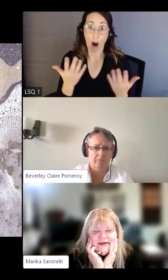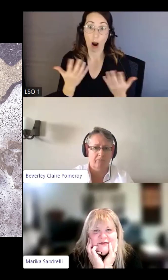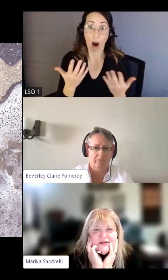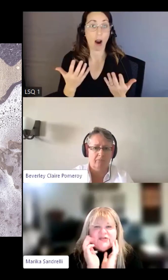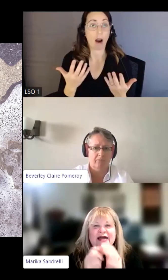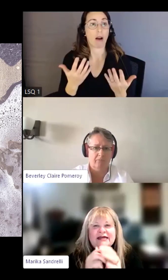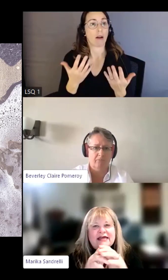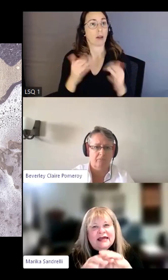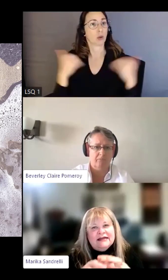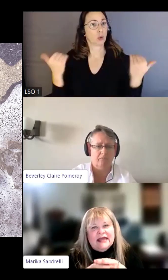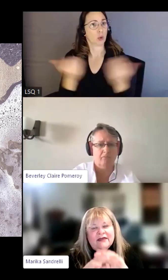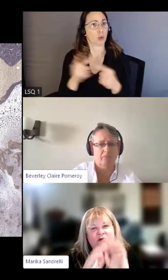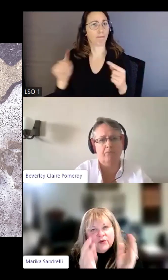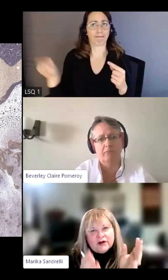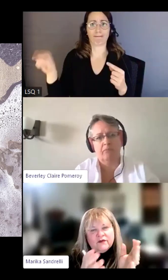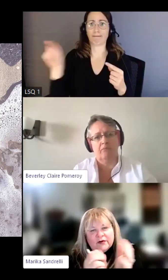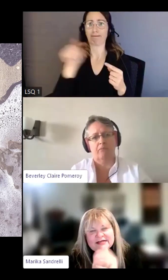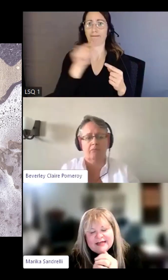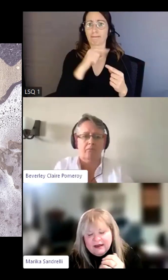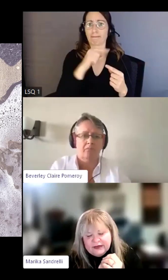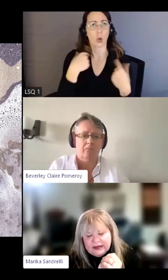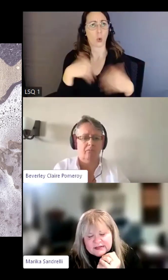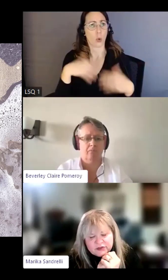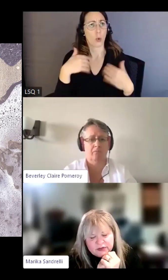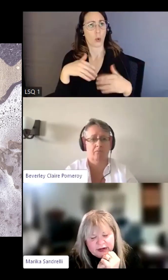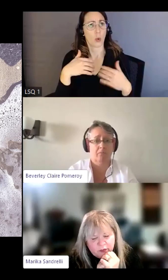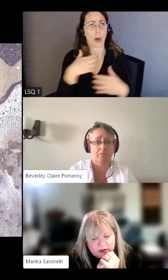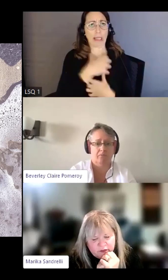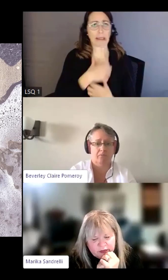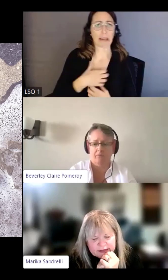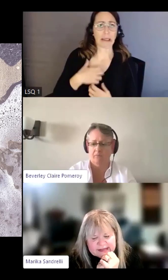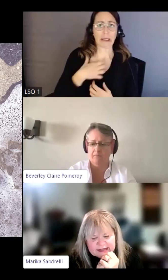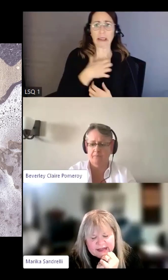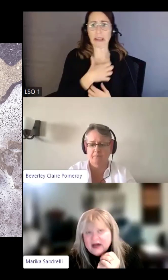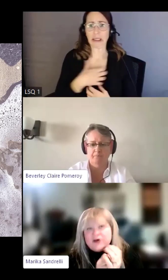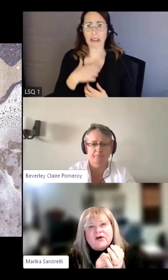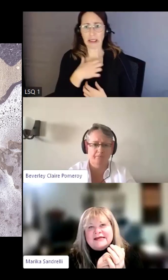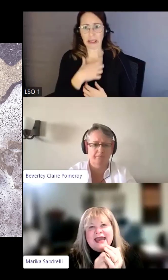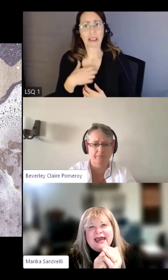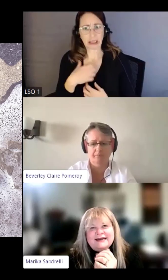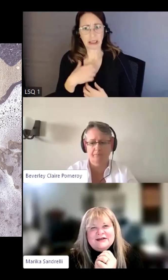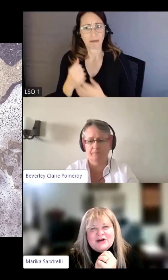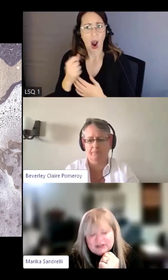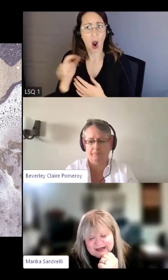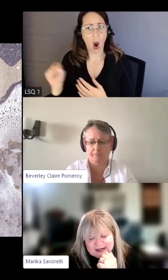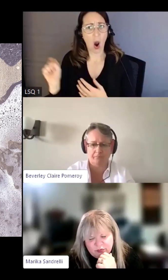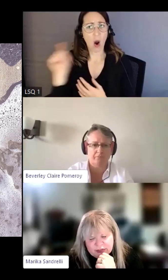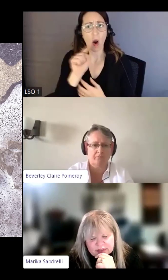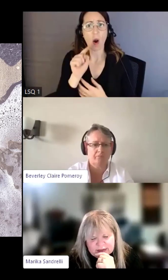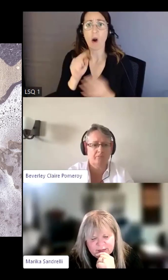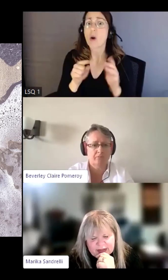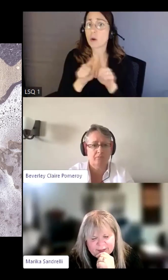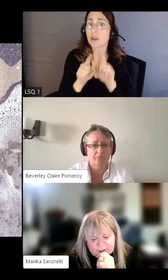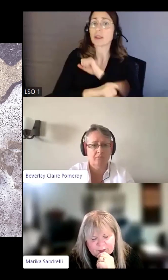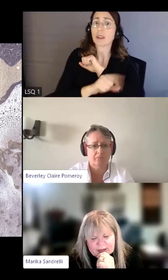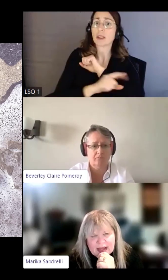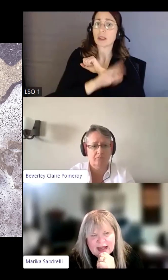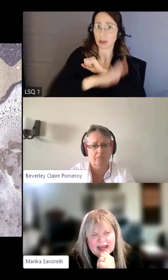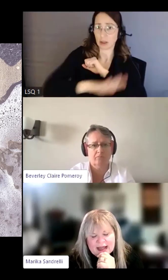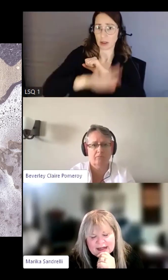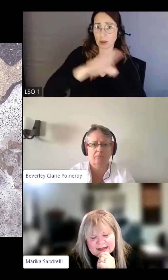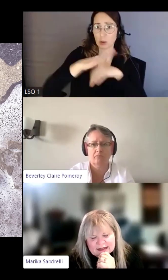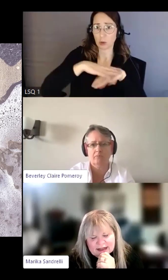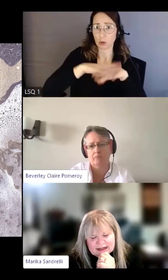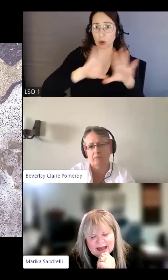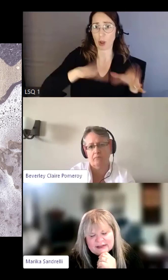d'anxiété et c'est le cas au niveau des effectifs dans le domaine de la santé partout à travers le Canada et pas seulement en Colombie-Britannique. Et en